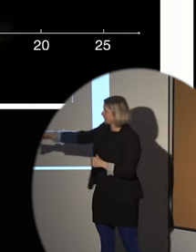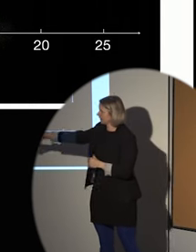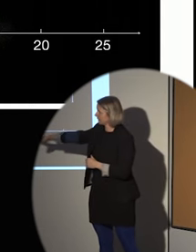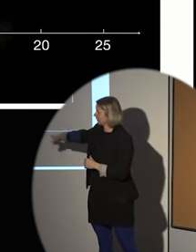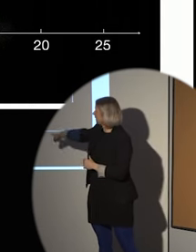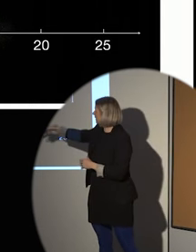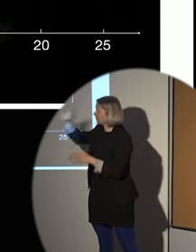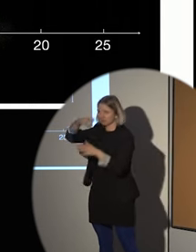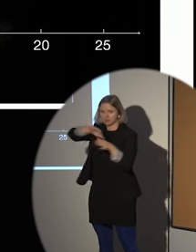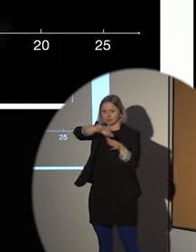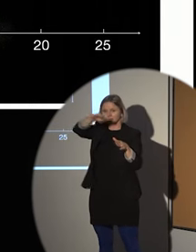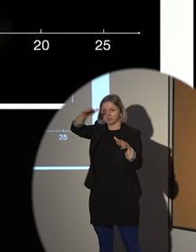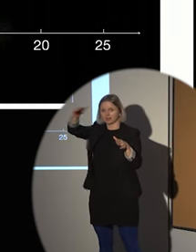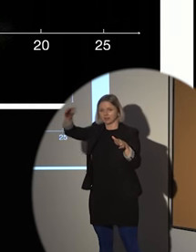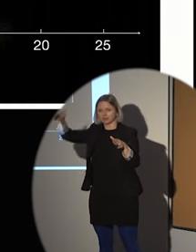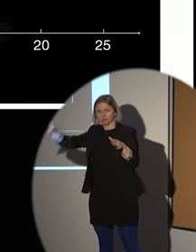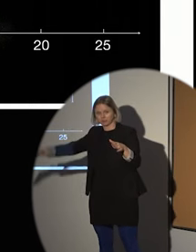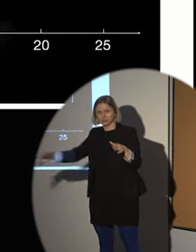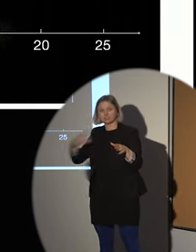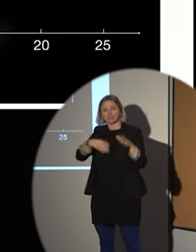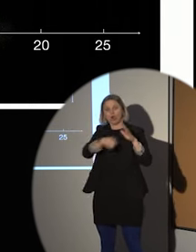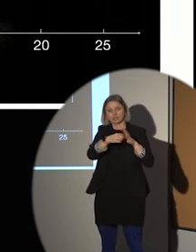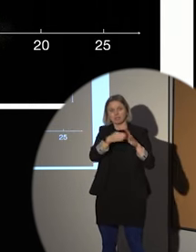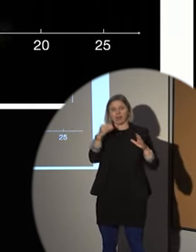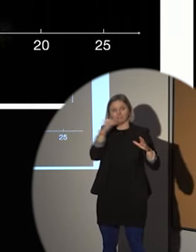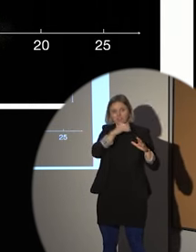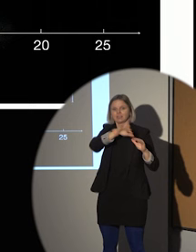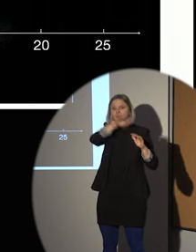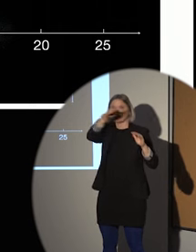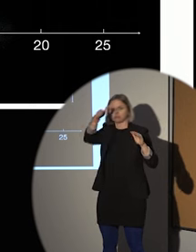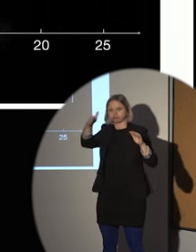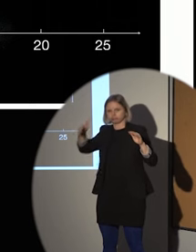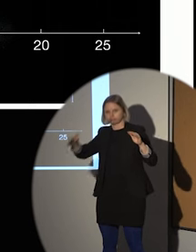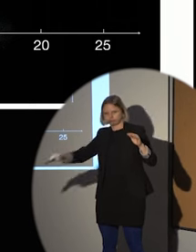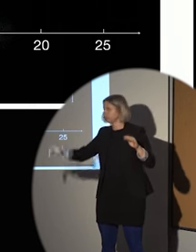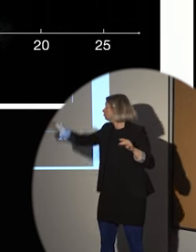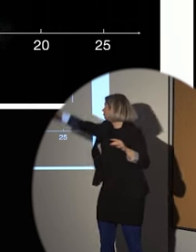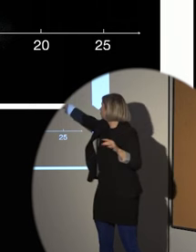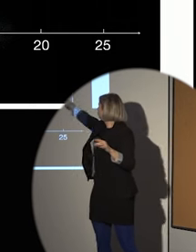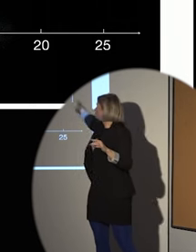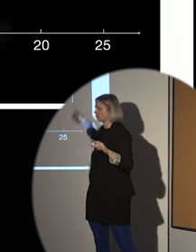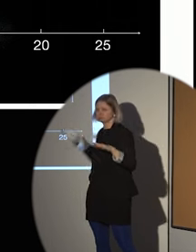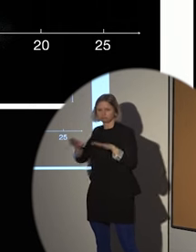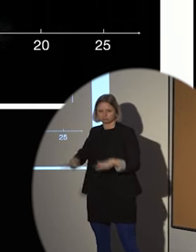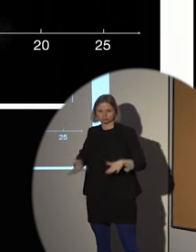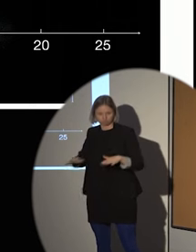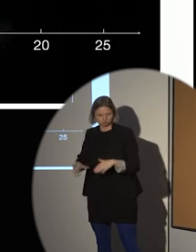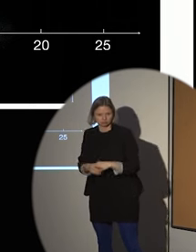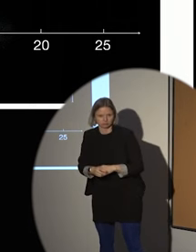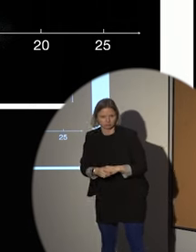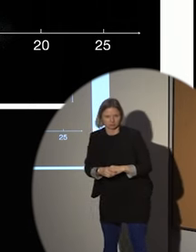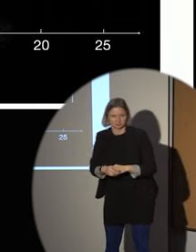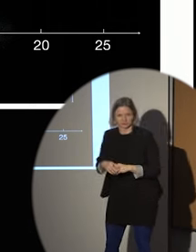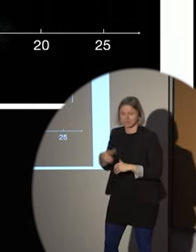font les planètes. Alors, ce résultat a eu un impact pour les cosmologistes assez considérable, parce qu'évidemment, on